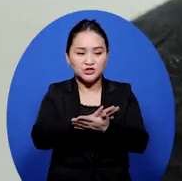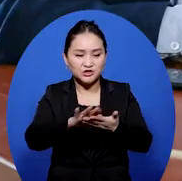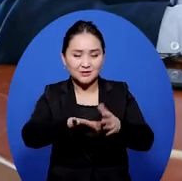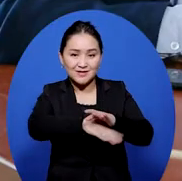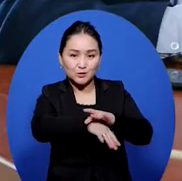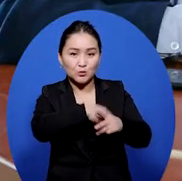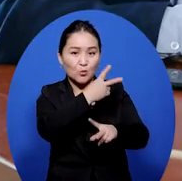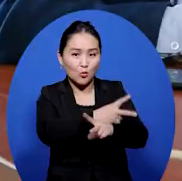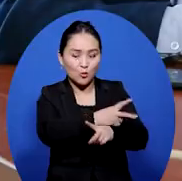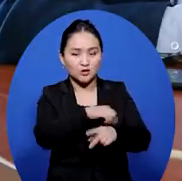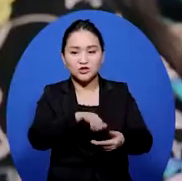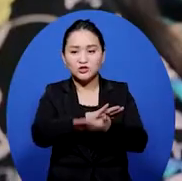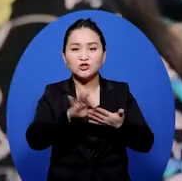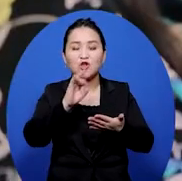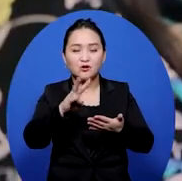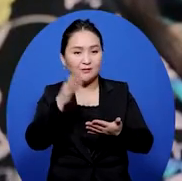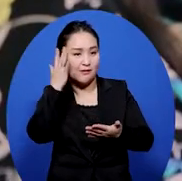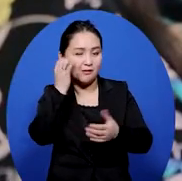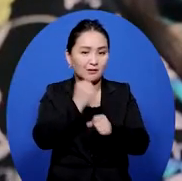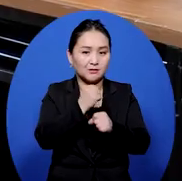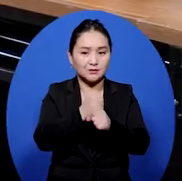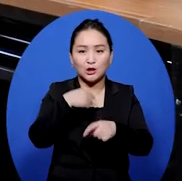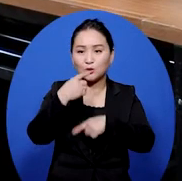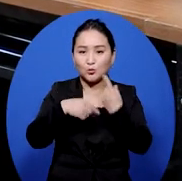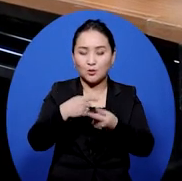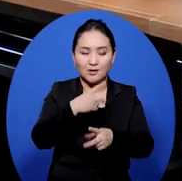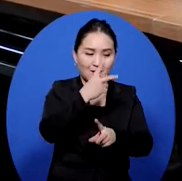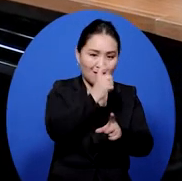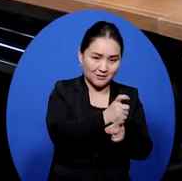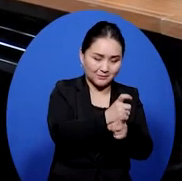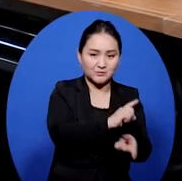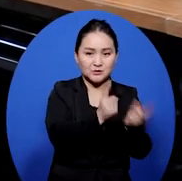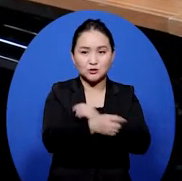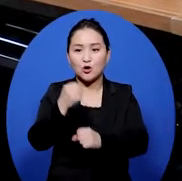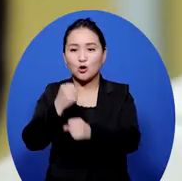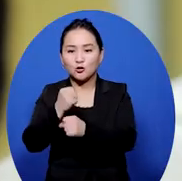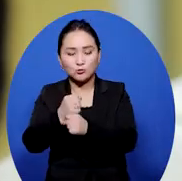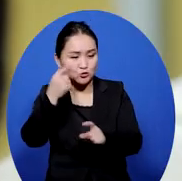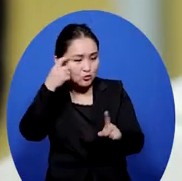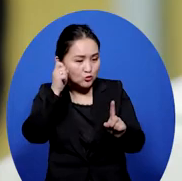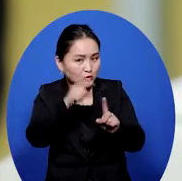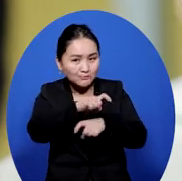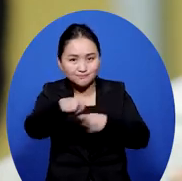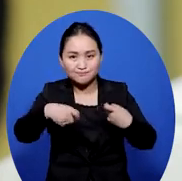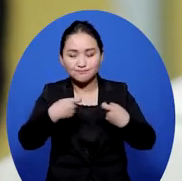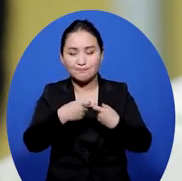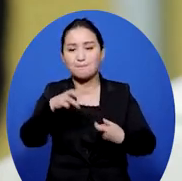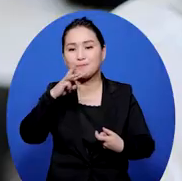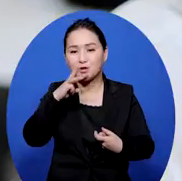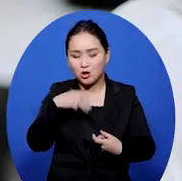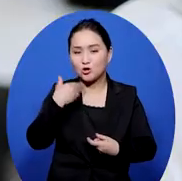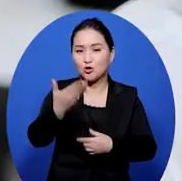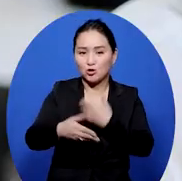тогтоомж болон шин онд авч хэрэгжүүлэх арга хэмжээнүүдийн тухай халамжаас хөдлөмөрт зорилтын хэрэгжилтийн тухай мэдээлэл